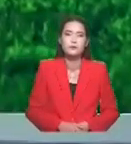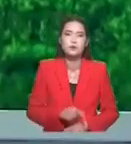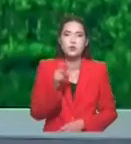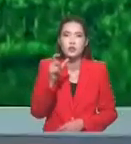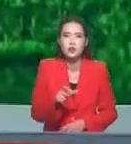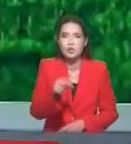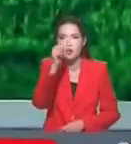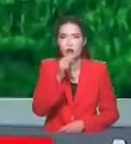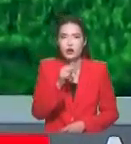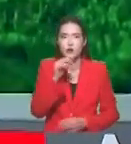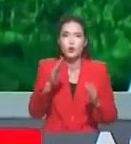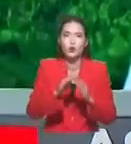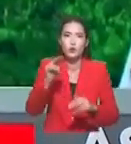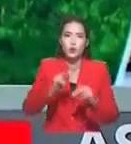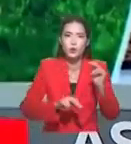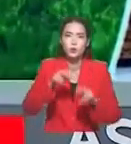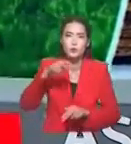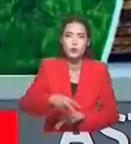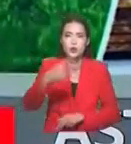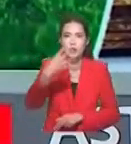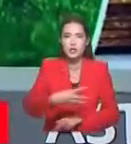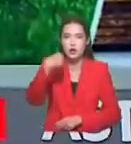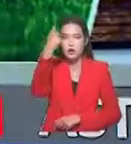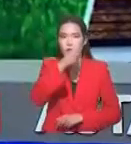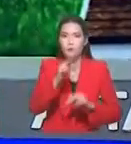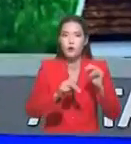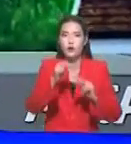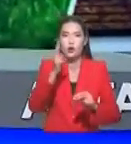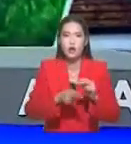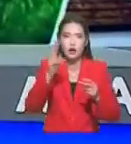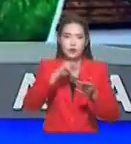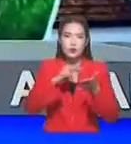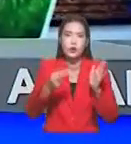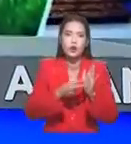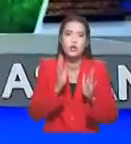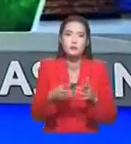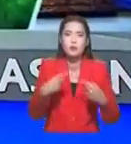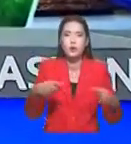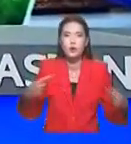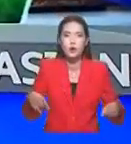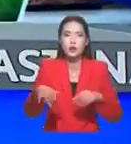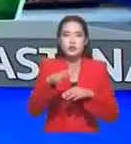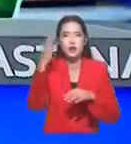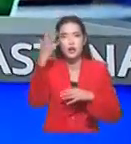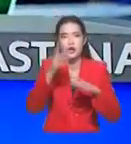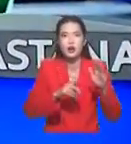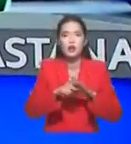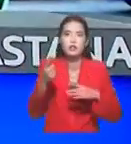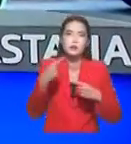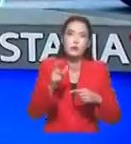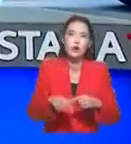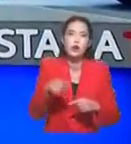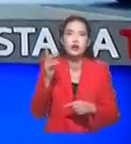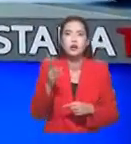Жұрт айбетіне үй салып жатыр. 2040 жылға дейін құрылыс аяқталады деген жоспар бар. Өзгелер аспанды армандай бастады, ал біреулер елде